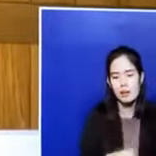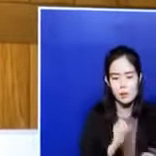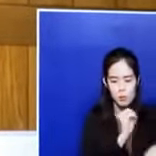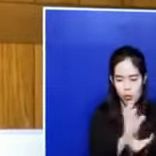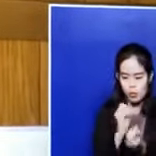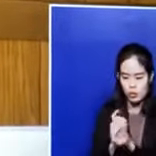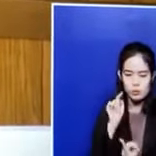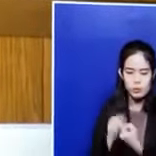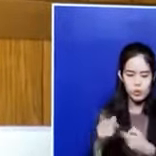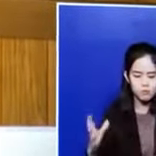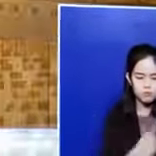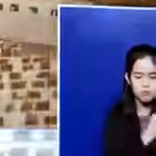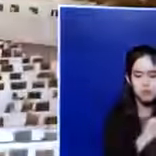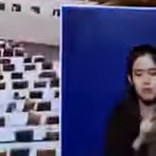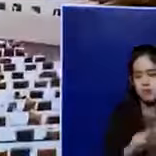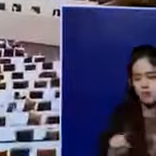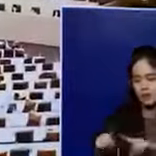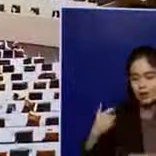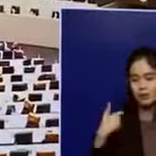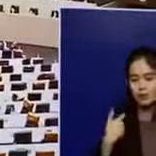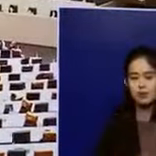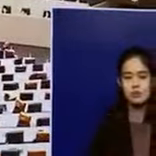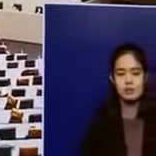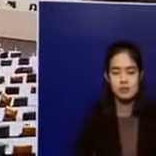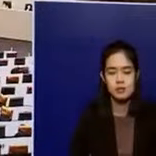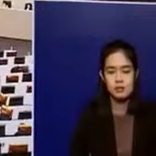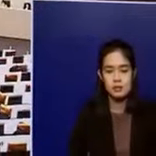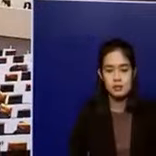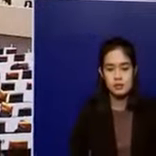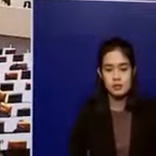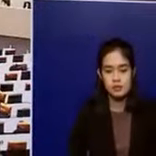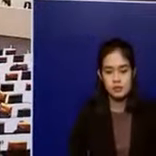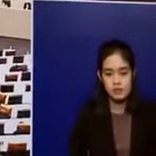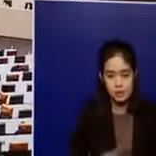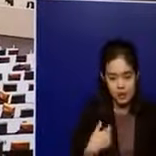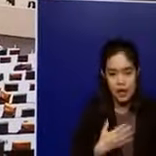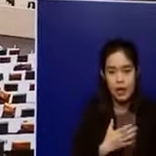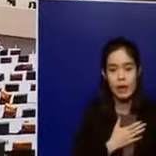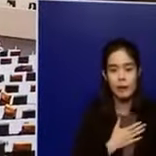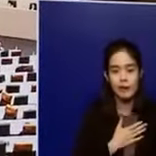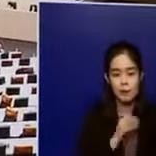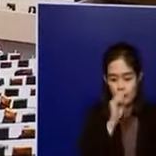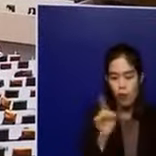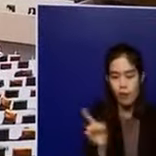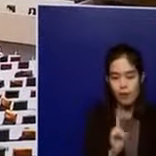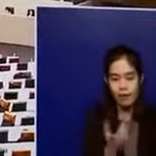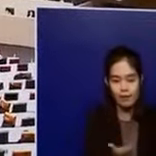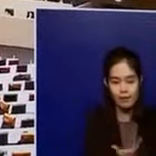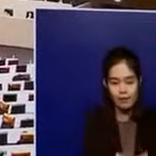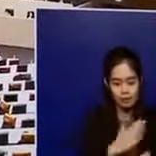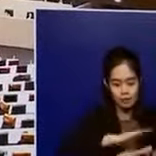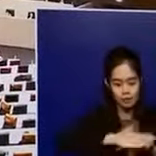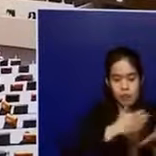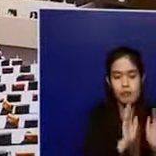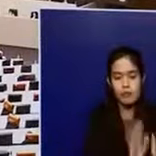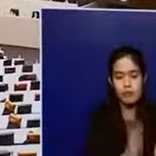อฝากพูดด้วยละกันนะครับเรื่องแรกที่ผมอยากชี้แจงก็คือเรื่องบัญชีทรัพย์สินของผมเป็นรัฐมนตรีม